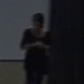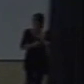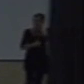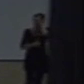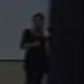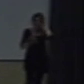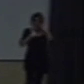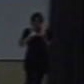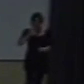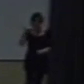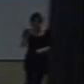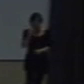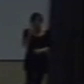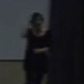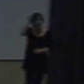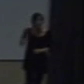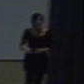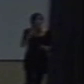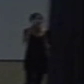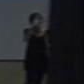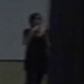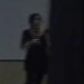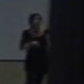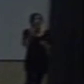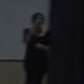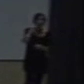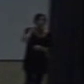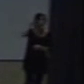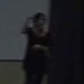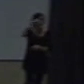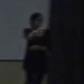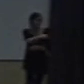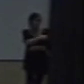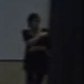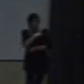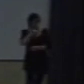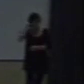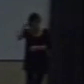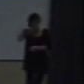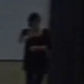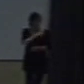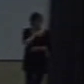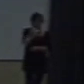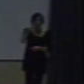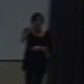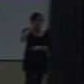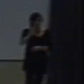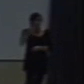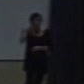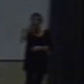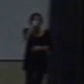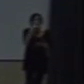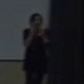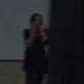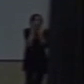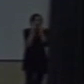dit una font d'un lector que tinc arriat, que coneix algú que està a l'hospital on hi ha aquest senyor, de dir, no, aquest tio té la cara xamuscada, però està bé, els